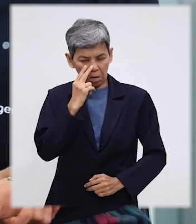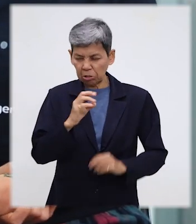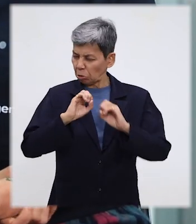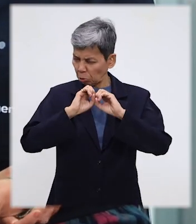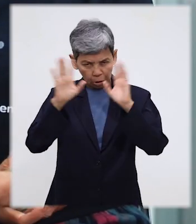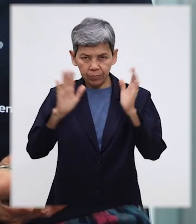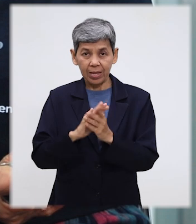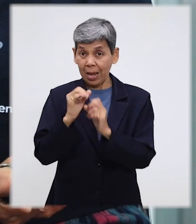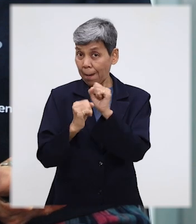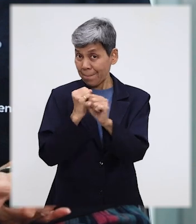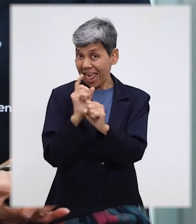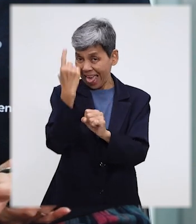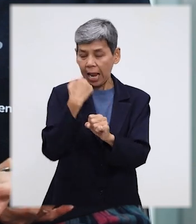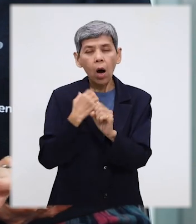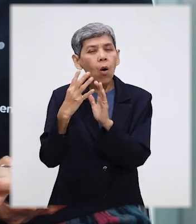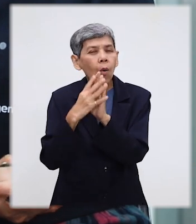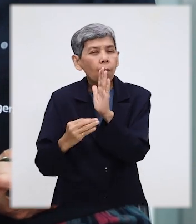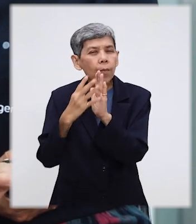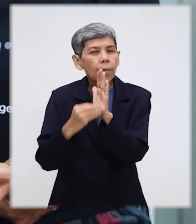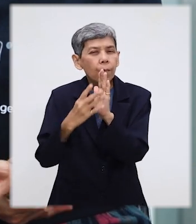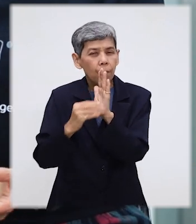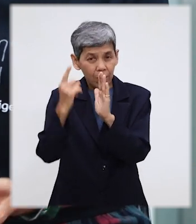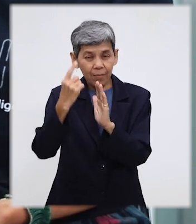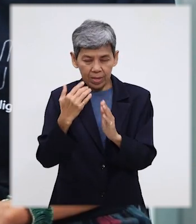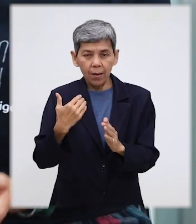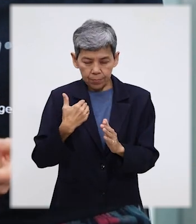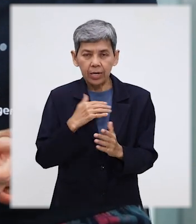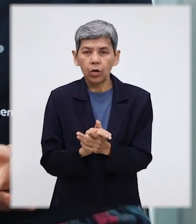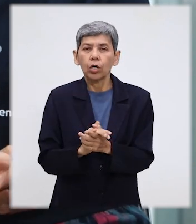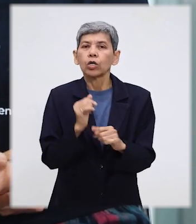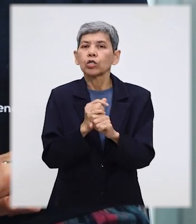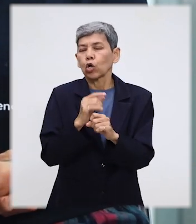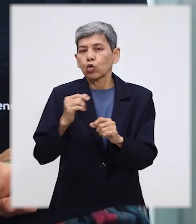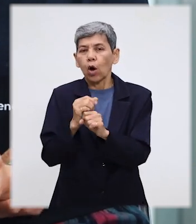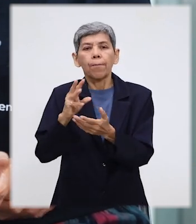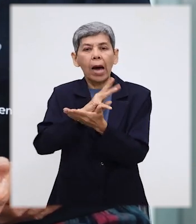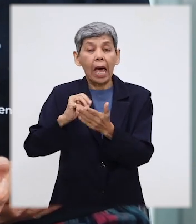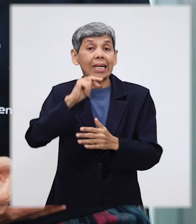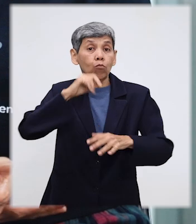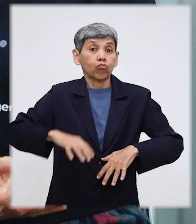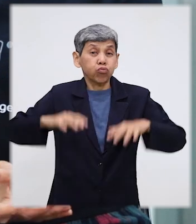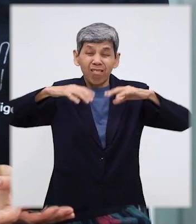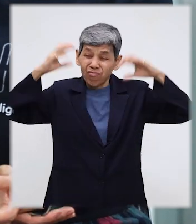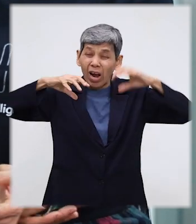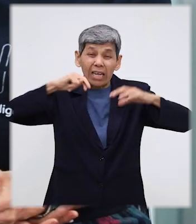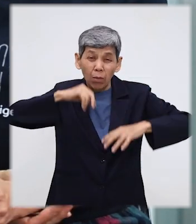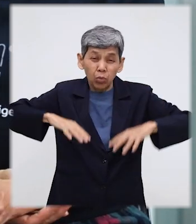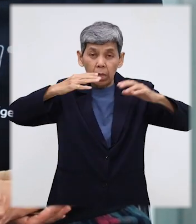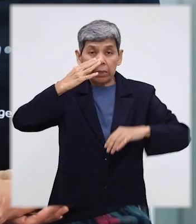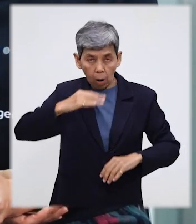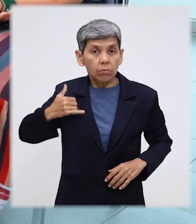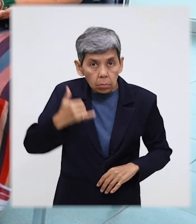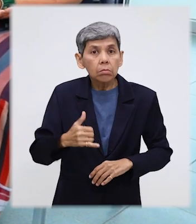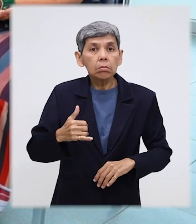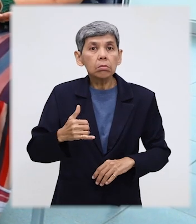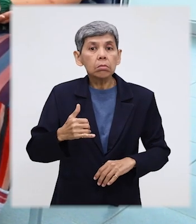นชัดเลยอย่างปีแรกที่อบรมที่ครั้งแรกเลยอาจารย์น้ำเนี่ยอยู่ที่ A-BAC เนี่ยน้ำท่วมฝนตกน้ำท่วมเขาก็ม